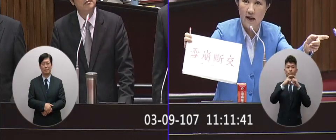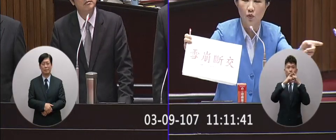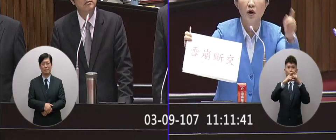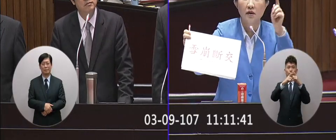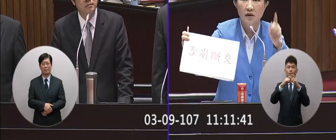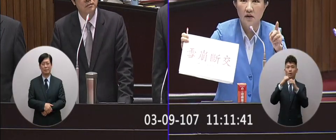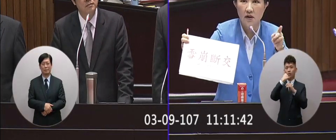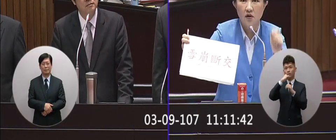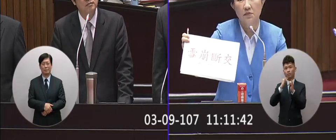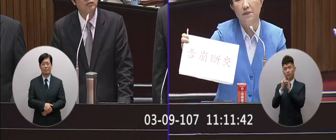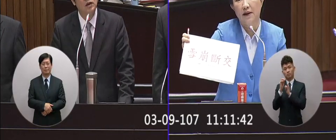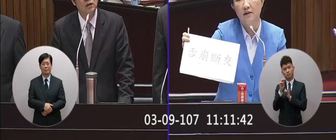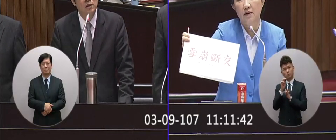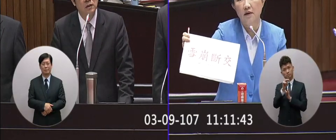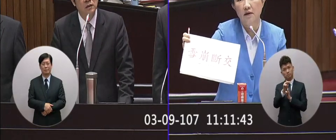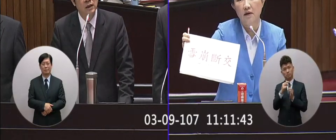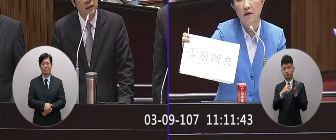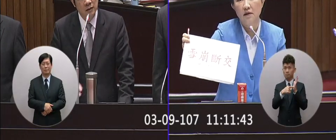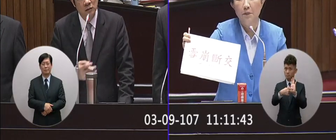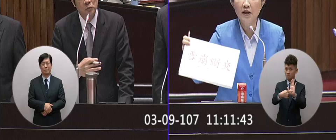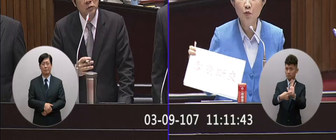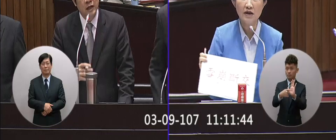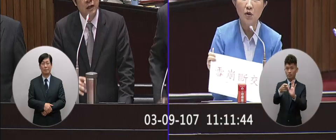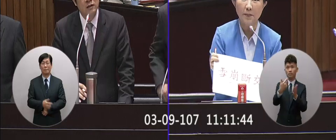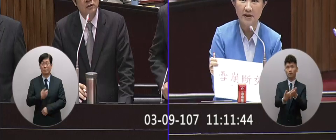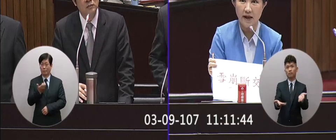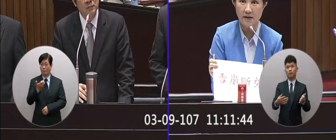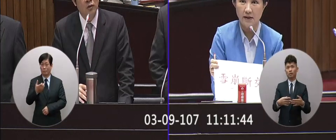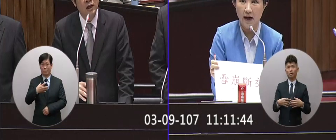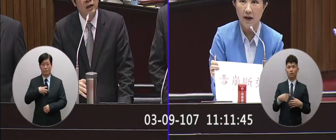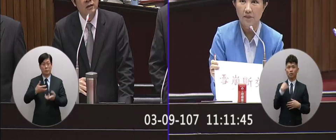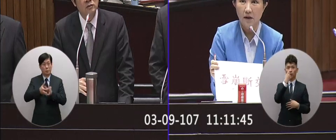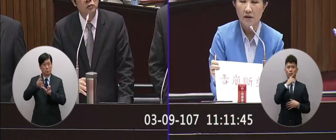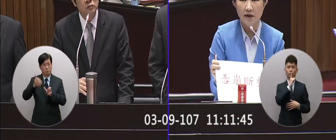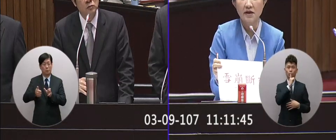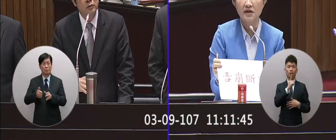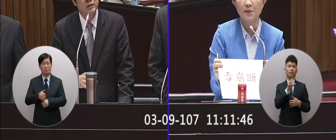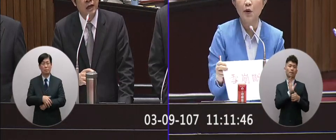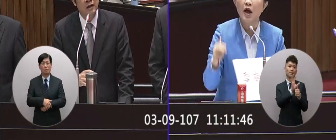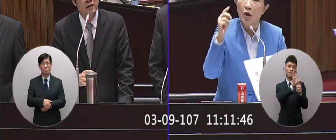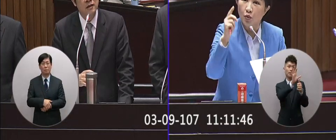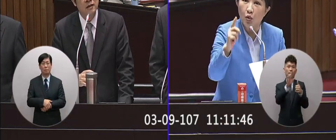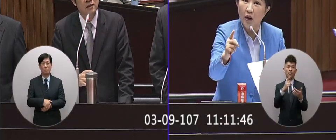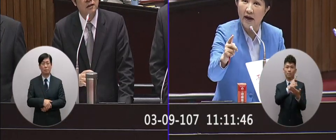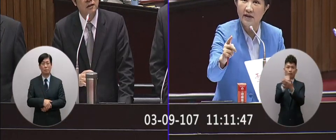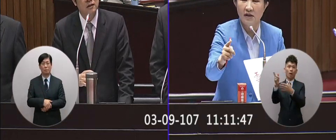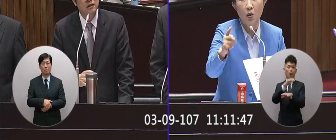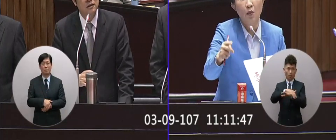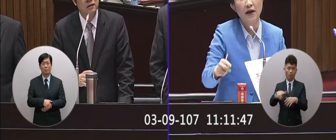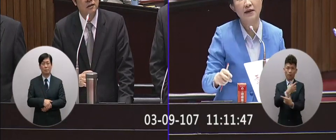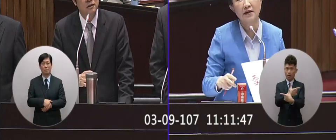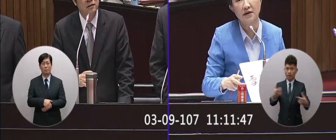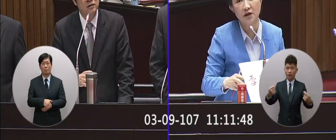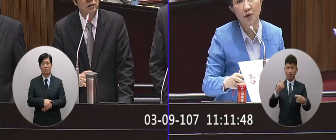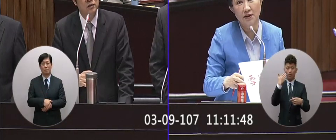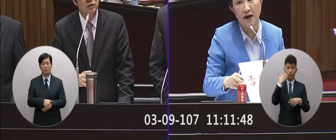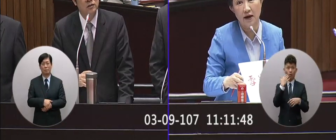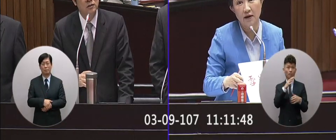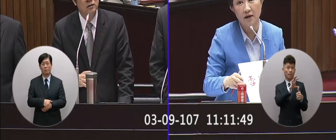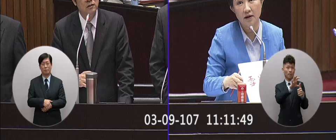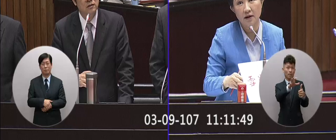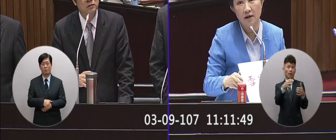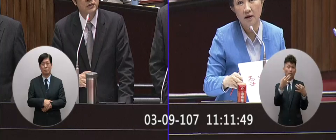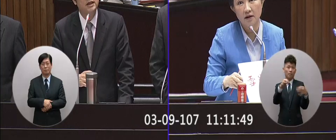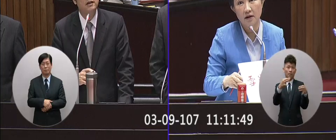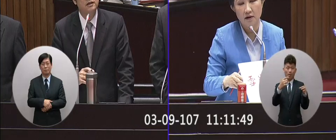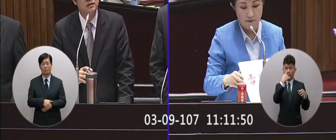人展现态度，你要怎么办？ 刚刚 你不能光叫我们谴责啊！谴责谁不会？如果可以谴责的话，我也可以当行政院长